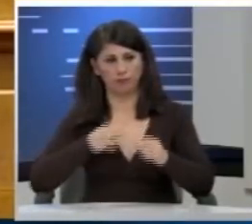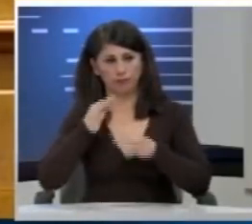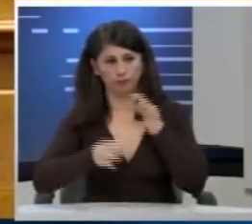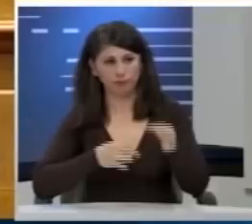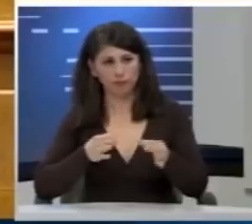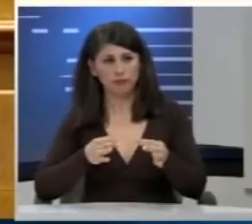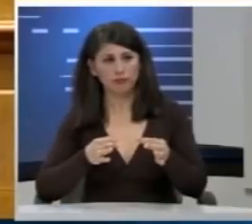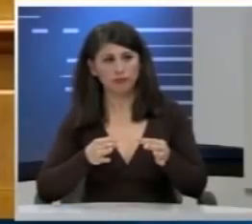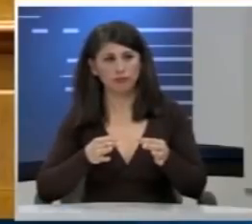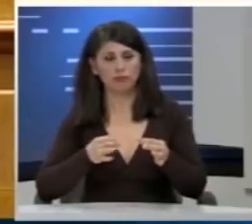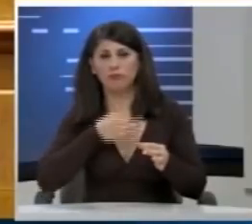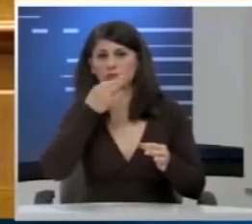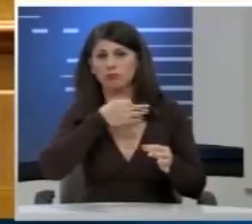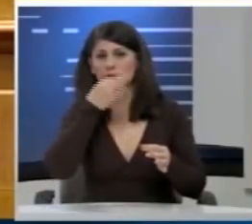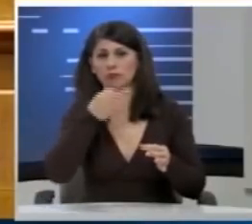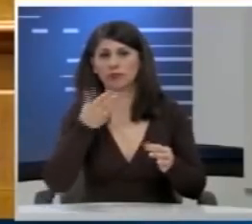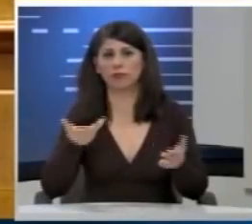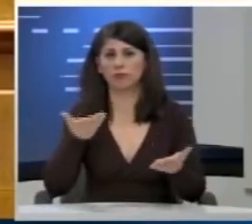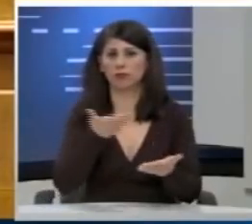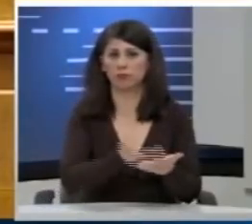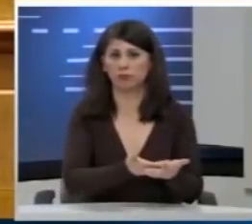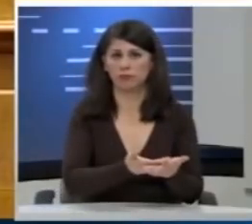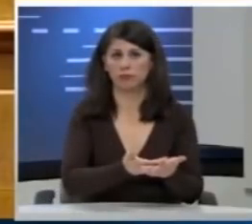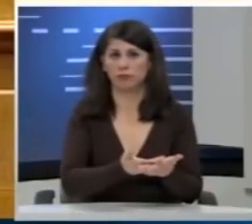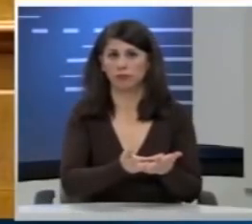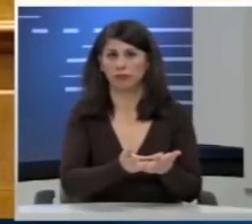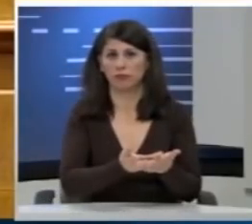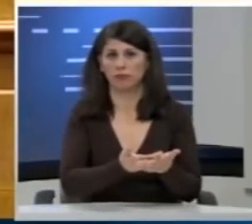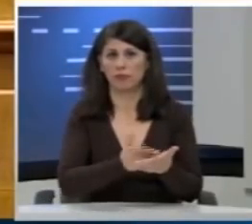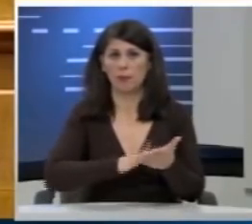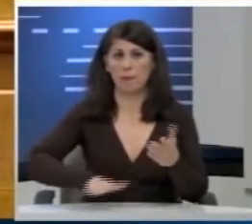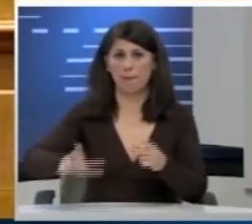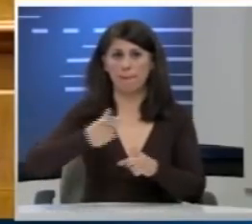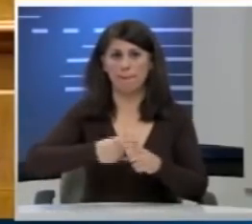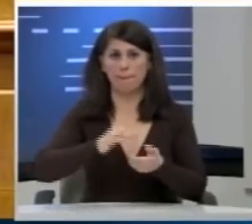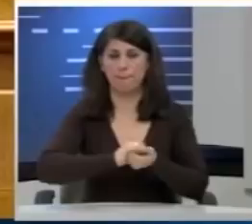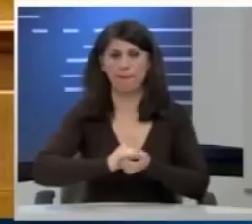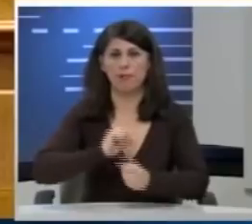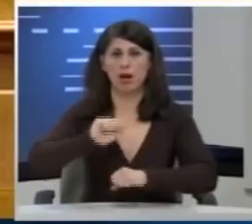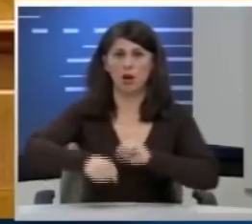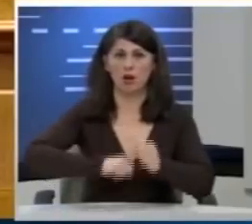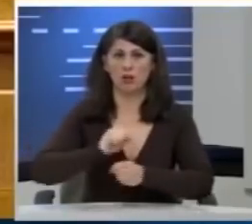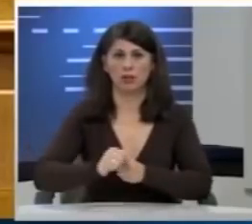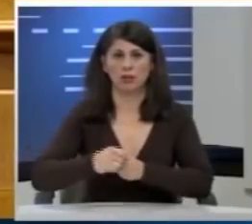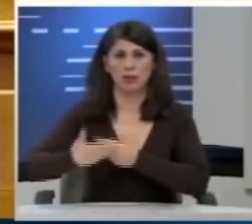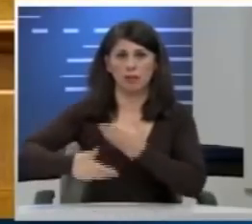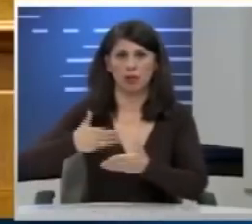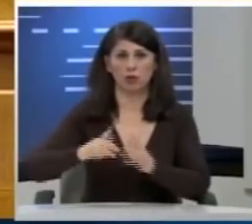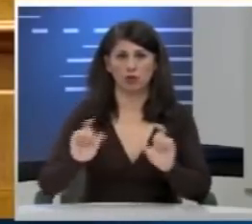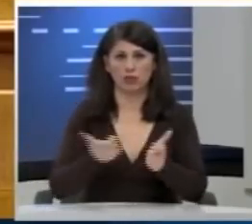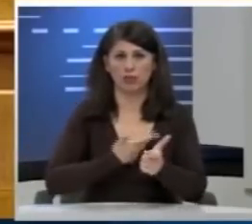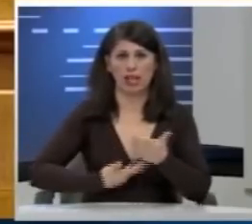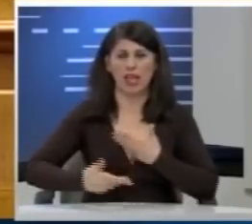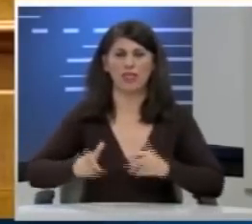Μιλάμε για την αναφορά που κατατέθηκε από την Πανελλήνια Ένωση Αγωνιστών και Απογόνων της